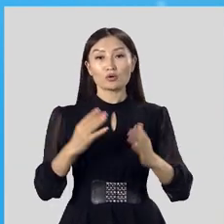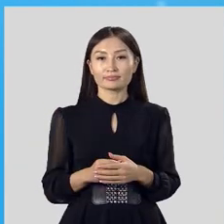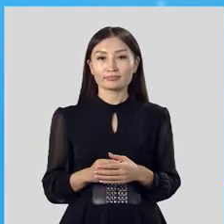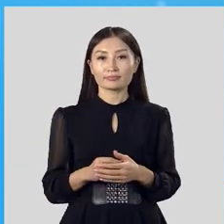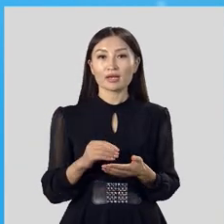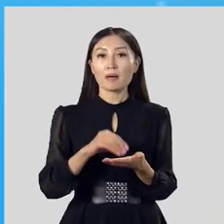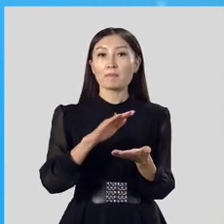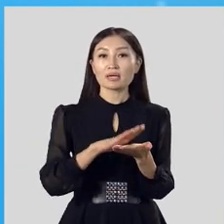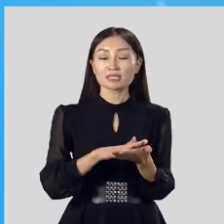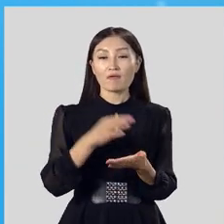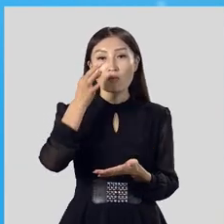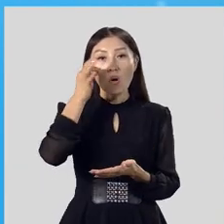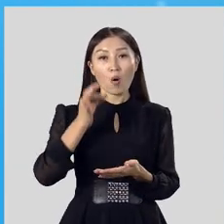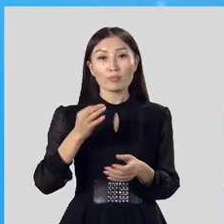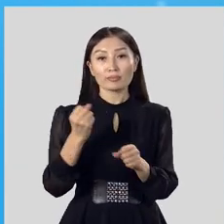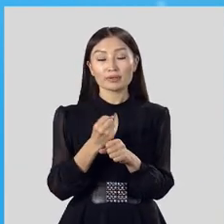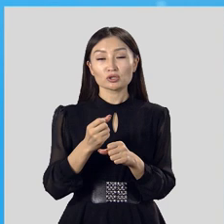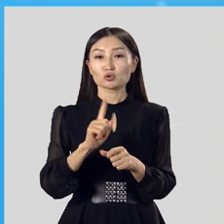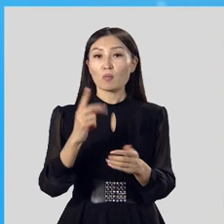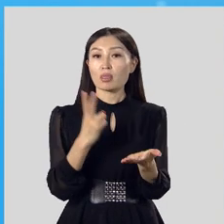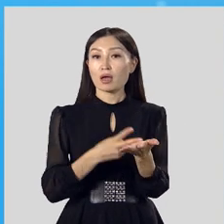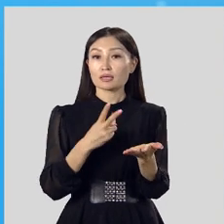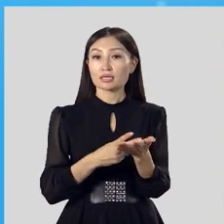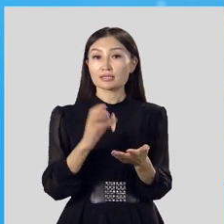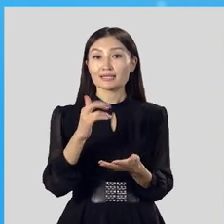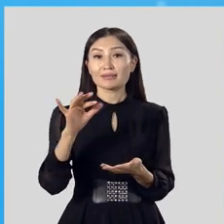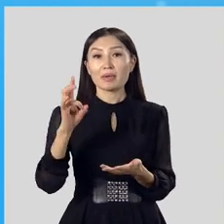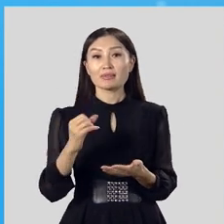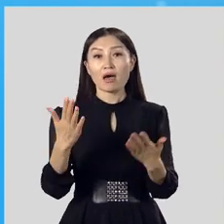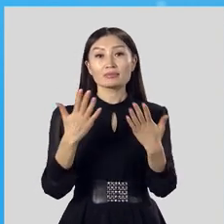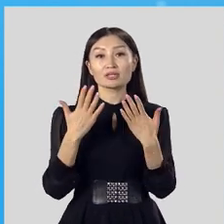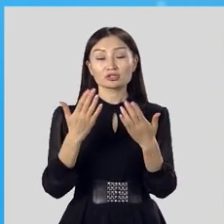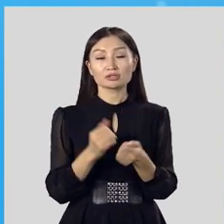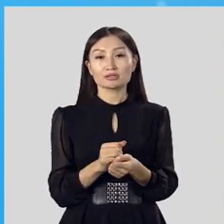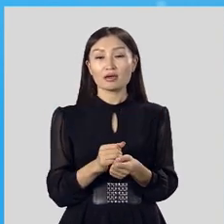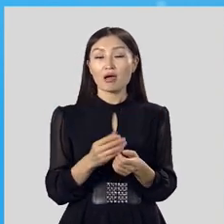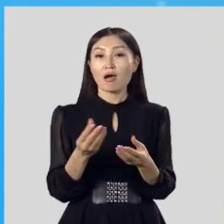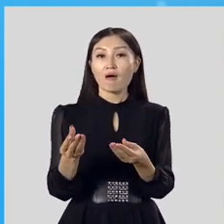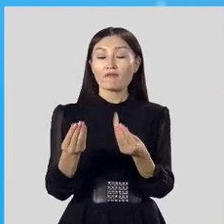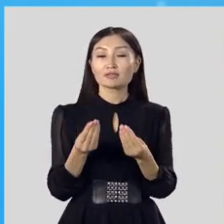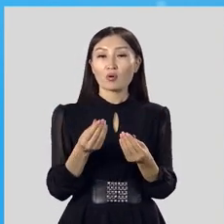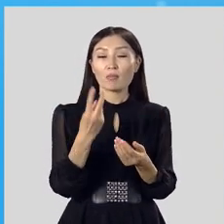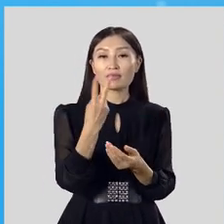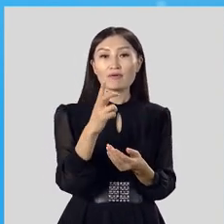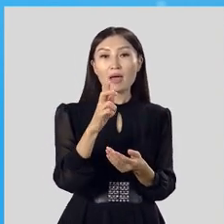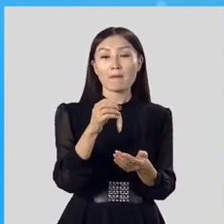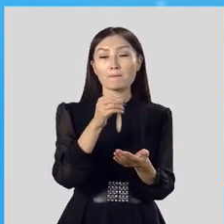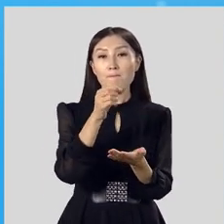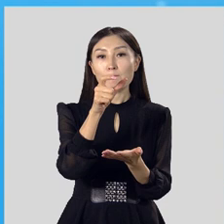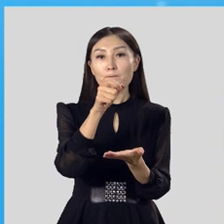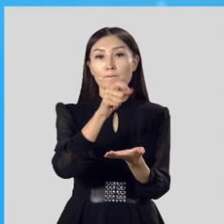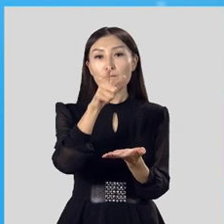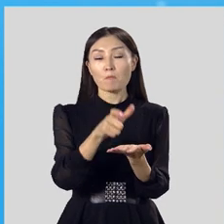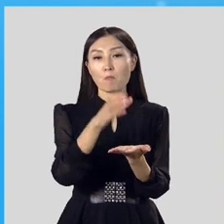видеосюжет. Поставим опыт, чтобы доказать, что семена дышат. Возьмем 2 банки из прозрачного